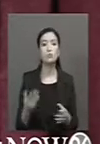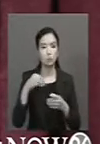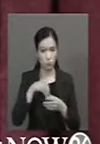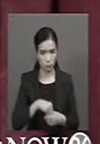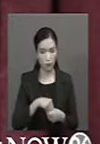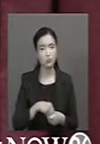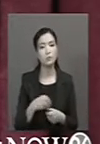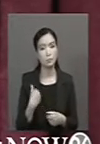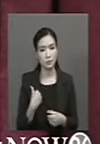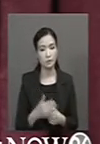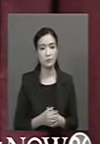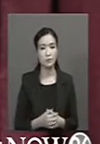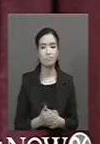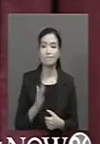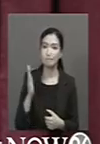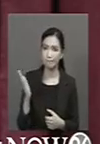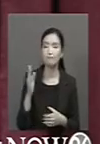ใน